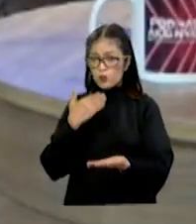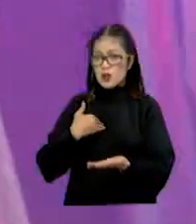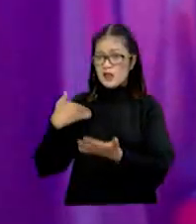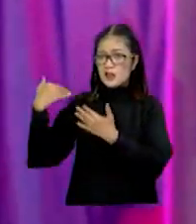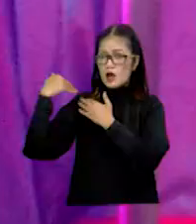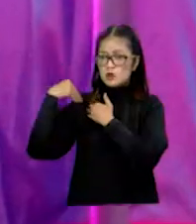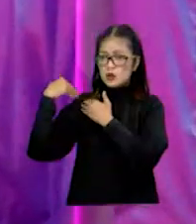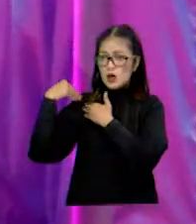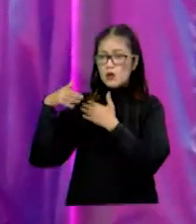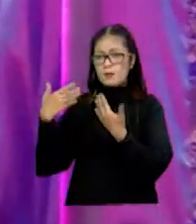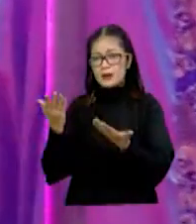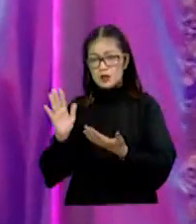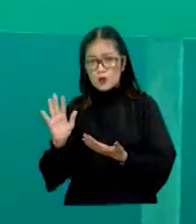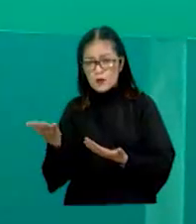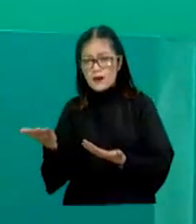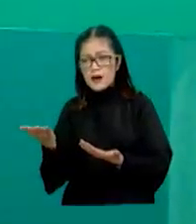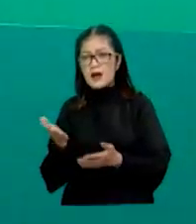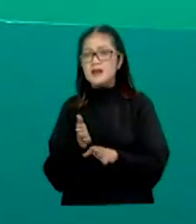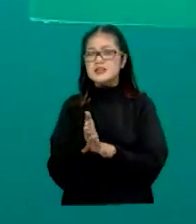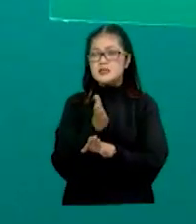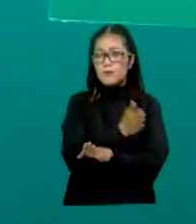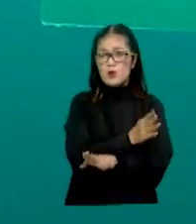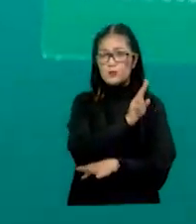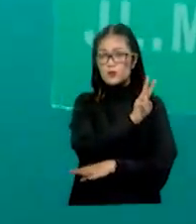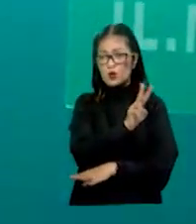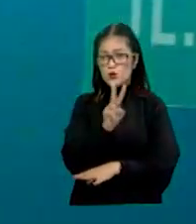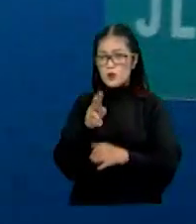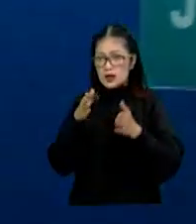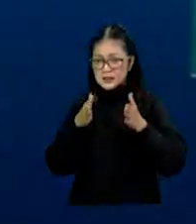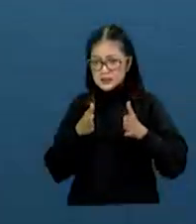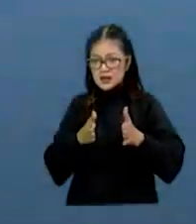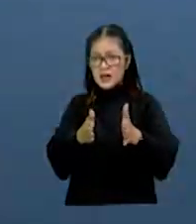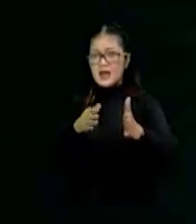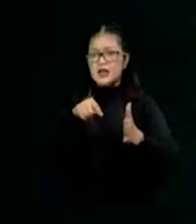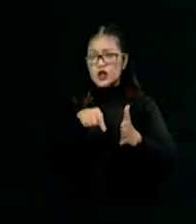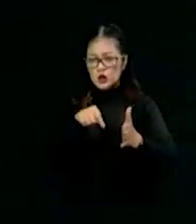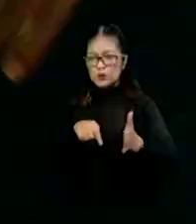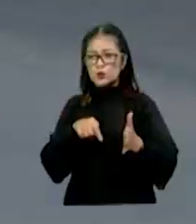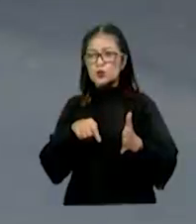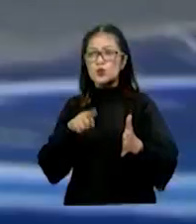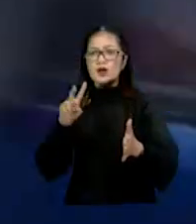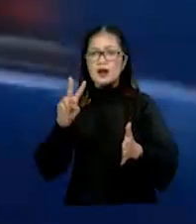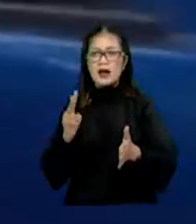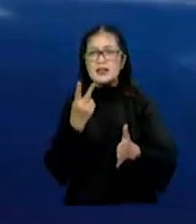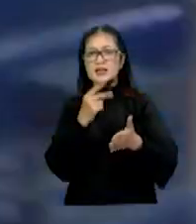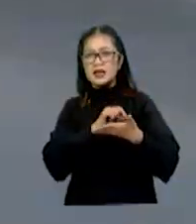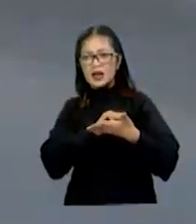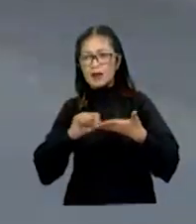ya. Sebelumnya, 22 jalan di DKI Jakarta diganti Pemprov DKI Jakarta sebagai pelestarian budaya Betawi dan memberikan